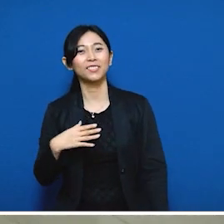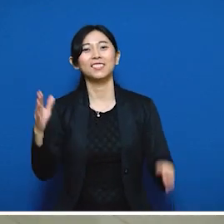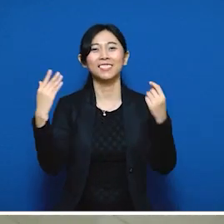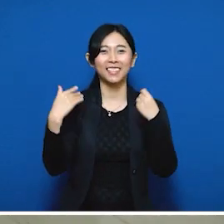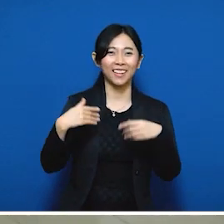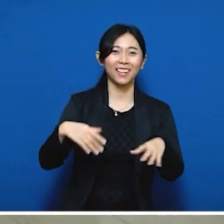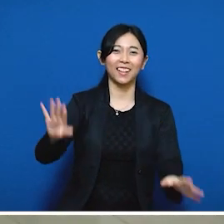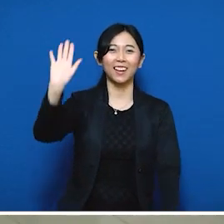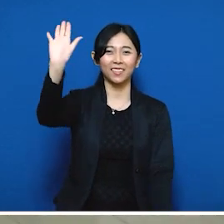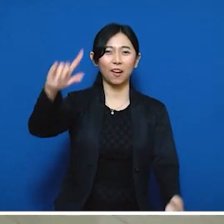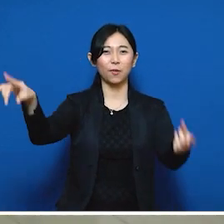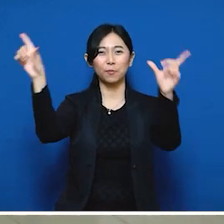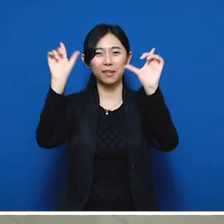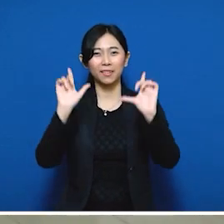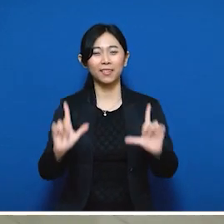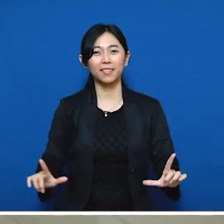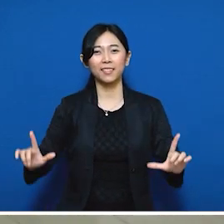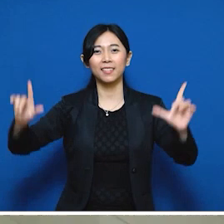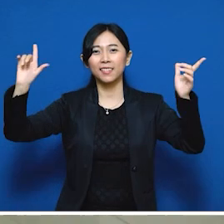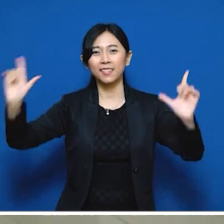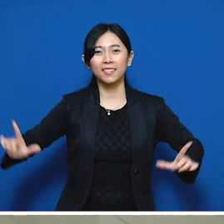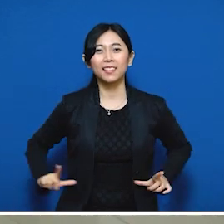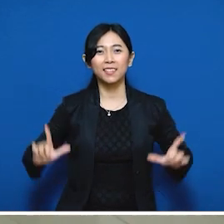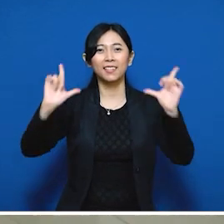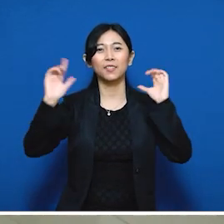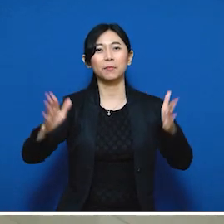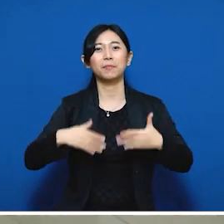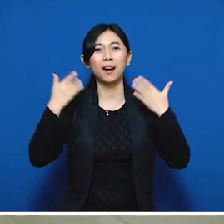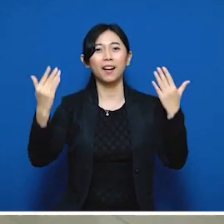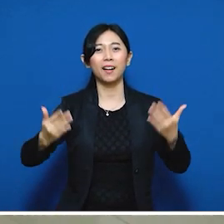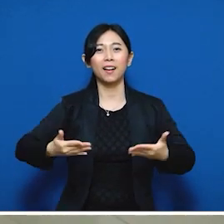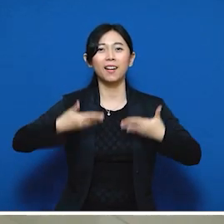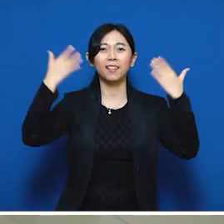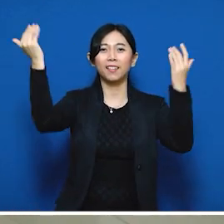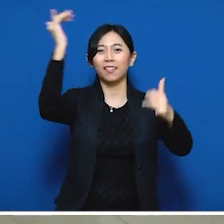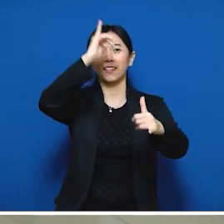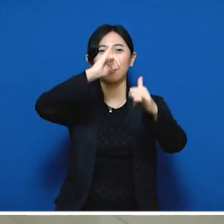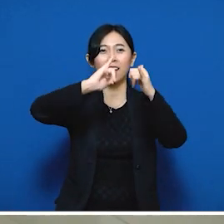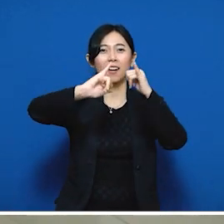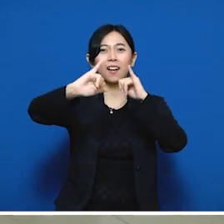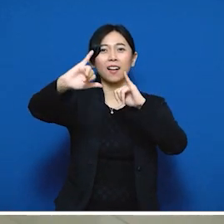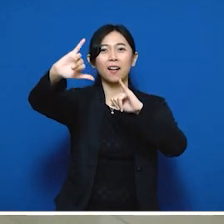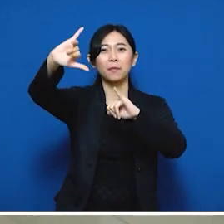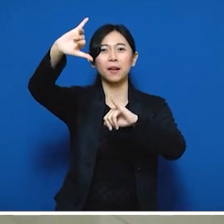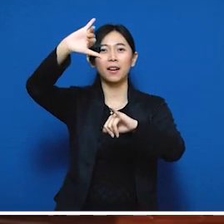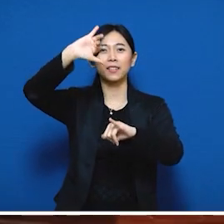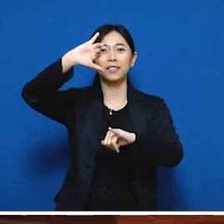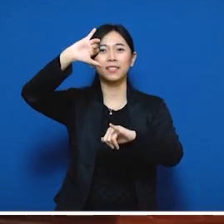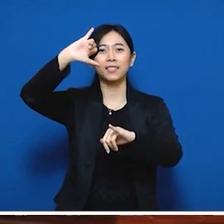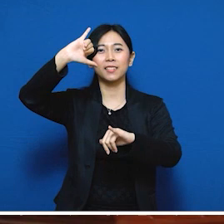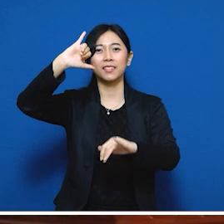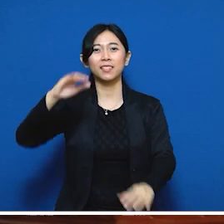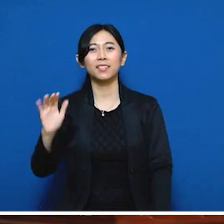Padaku telah kau beri hidup bahagia